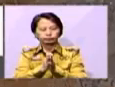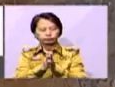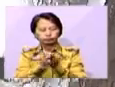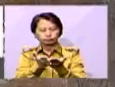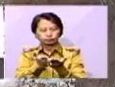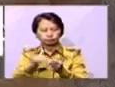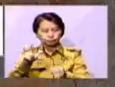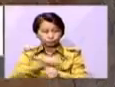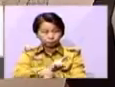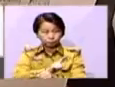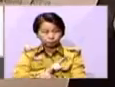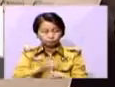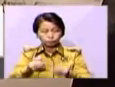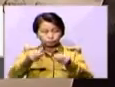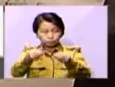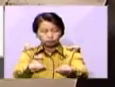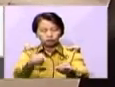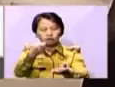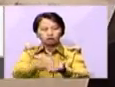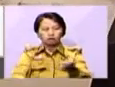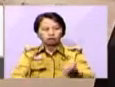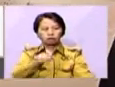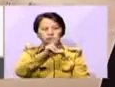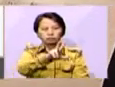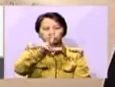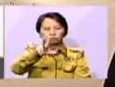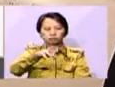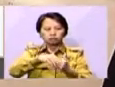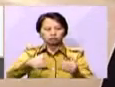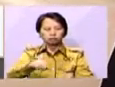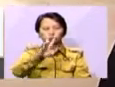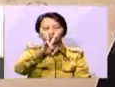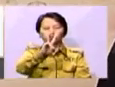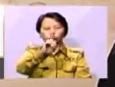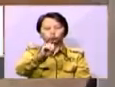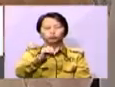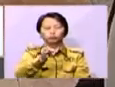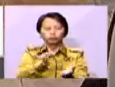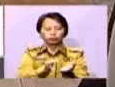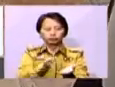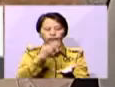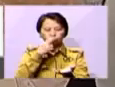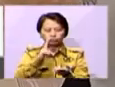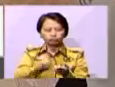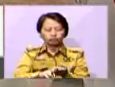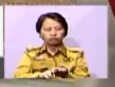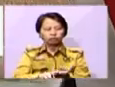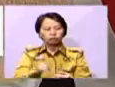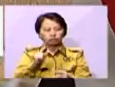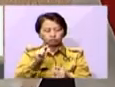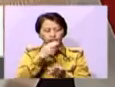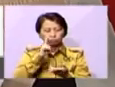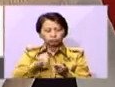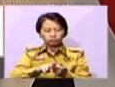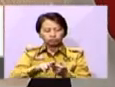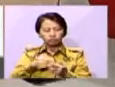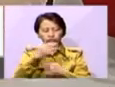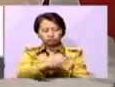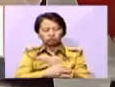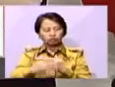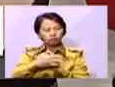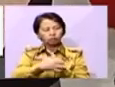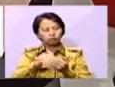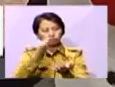lengkap koleksi stem juga ditawarkan pada harga RM33.70 sen. Stem ini pernah digunapakai oleh kawasan-kawasan